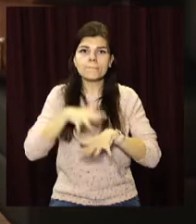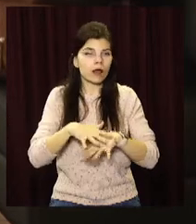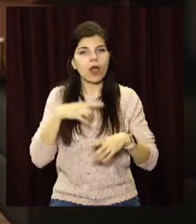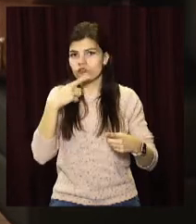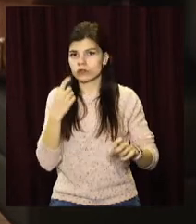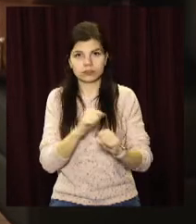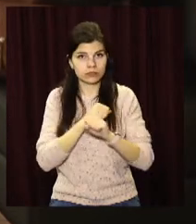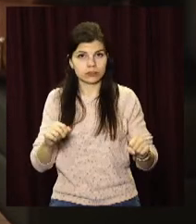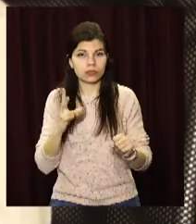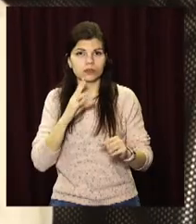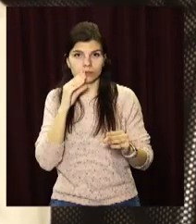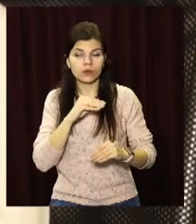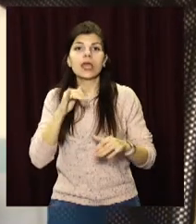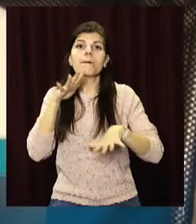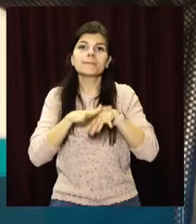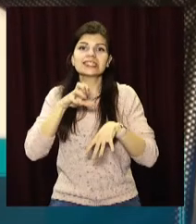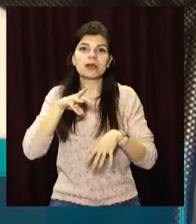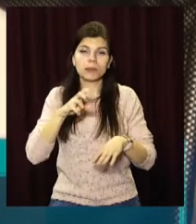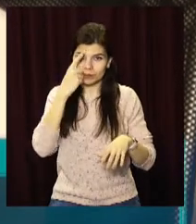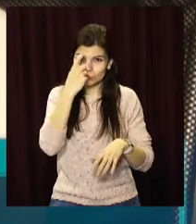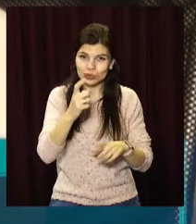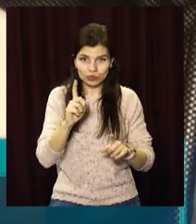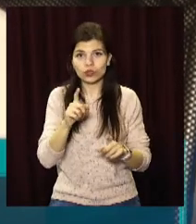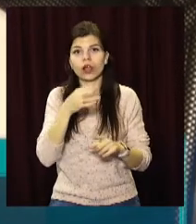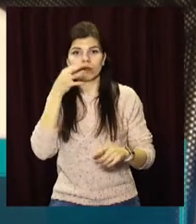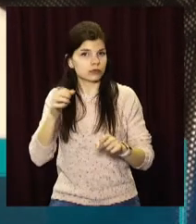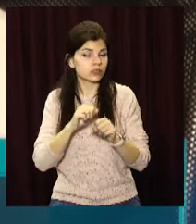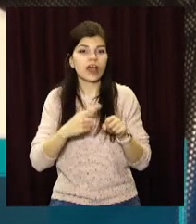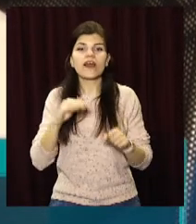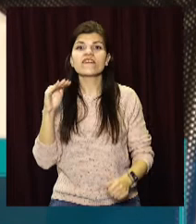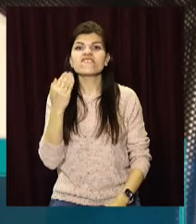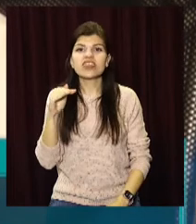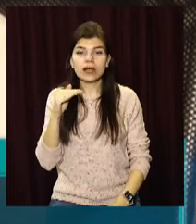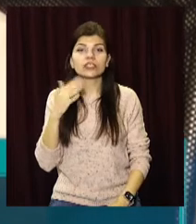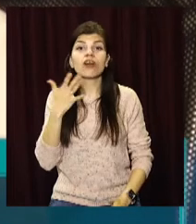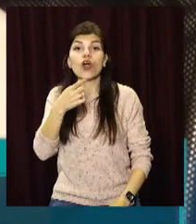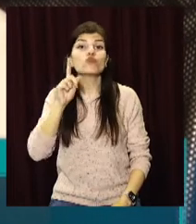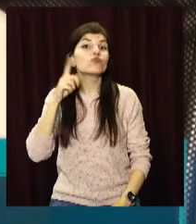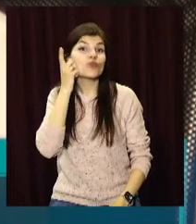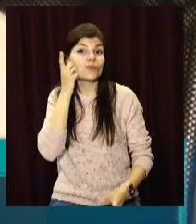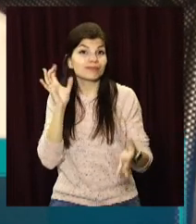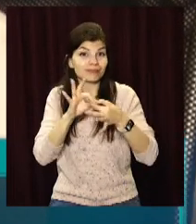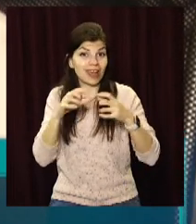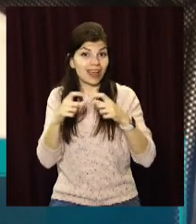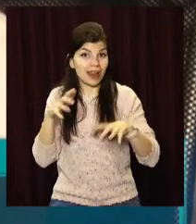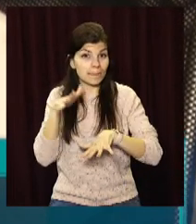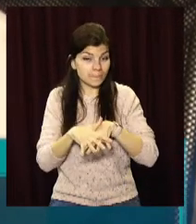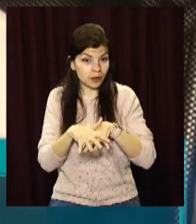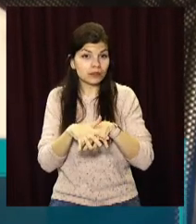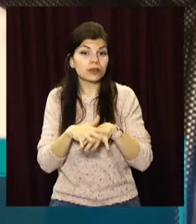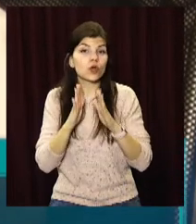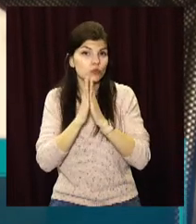що приходять в СМС. Взагалі рекомендуємо фінансовий номер телефону, тобто той номер, який прив'язаний до вашого банківського